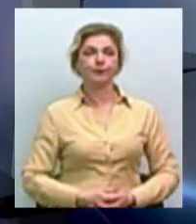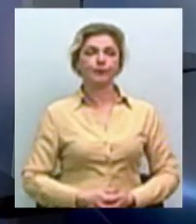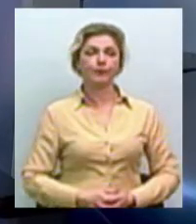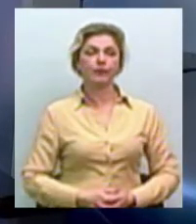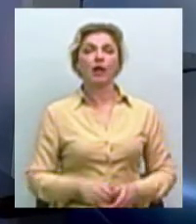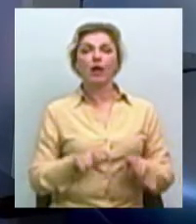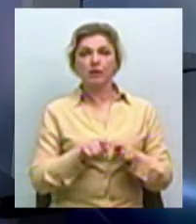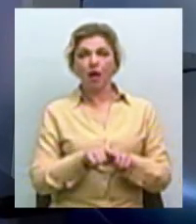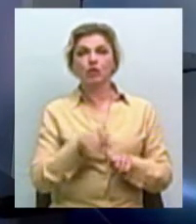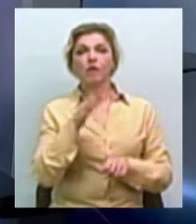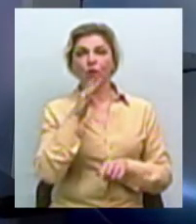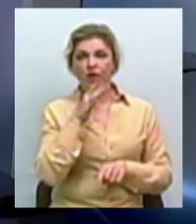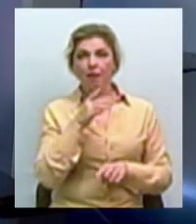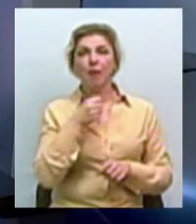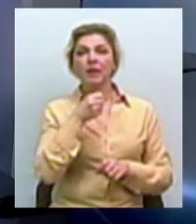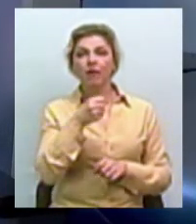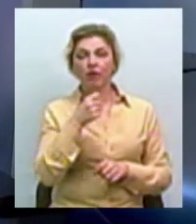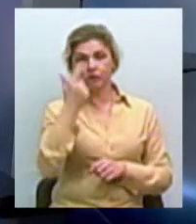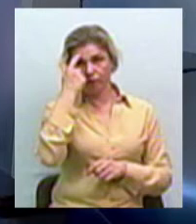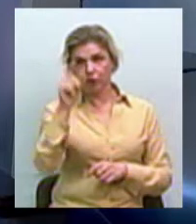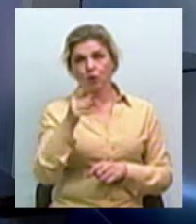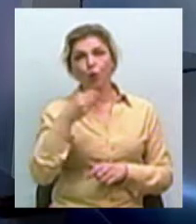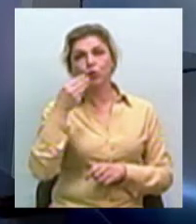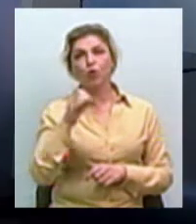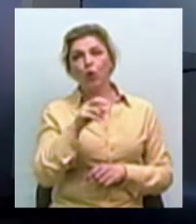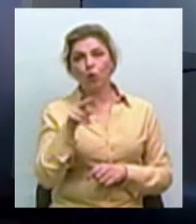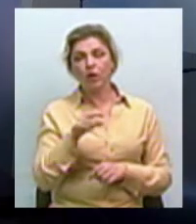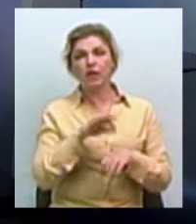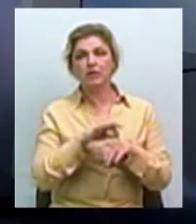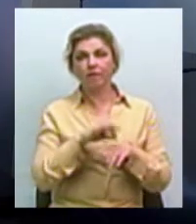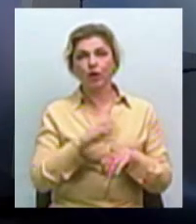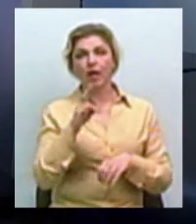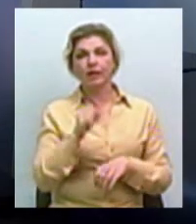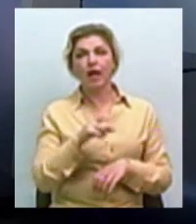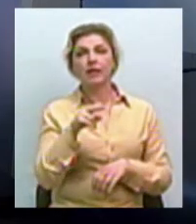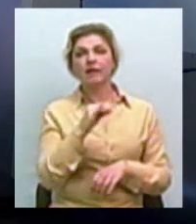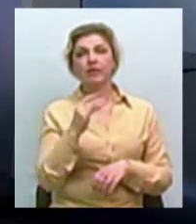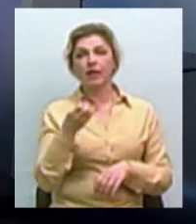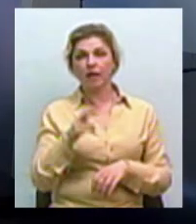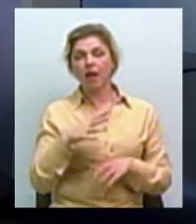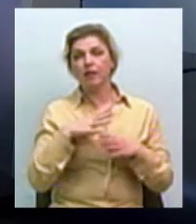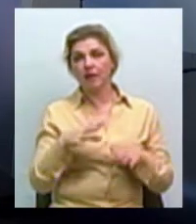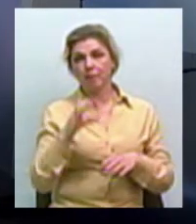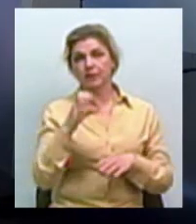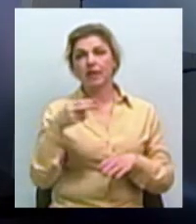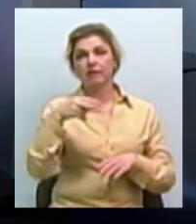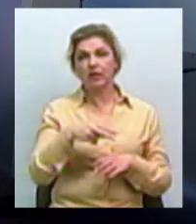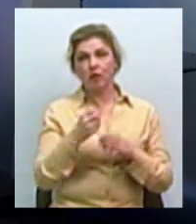час брифінгу повідомлялось, що в Ужгороді випадків захворювання на дифтерію не було з 2011